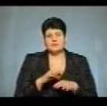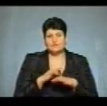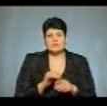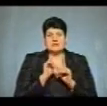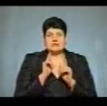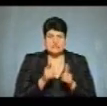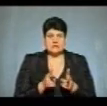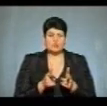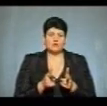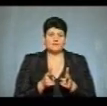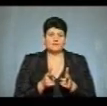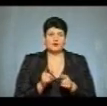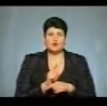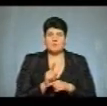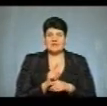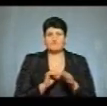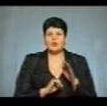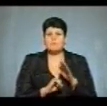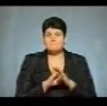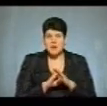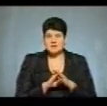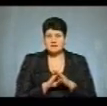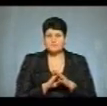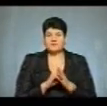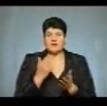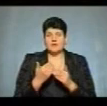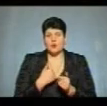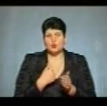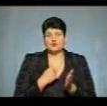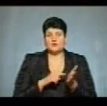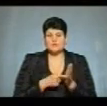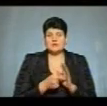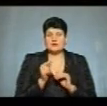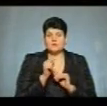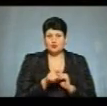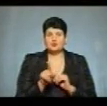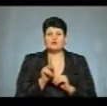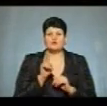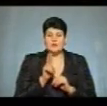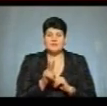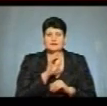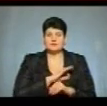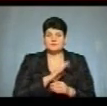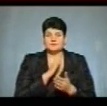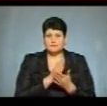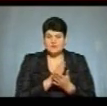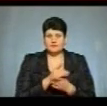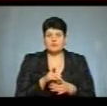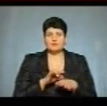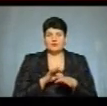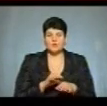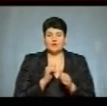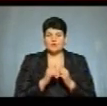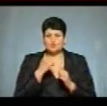згідно нормативної бази. Але я хочу наголосити на тому, що тролейбуси, які експлуатуються, вони проходять